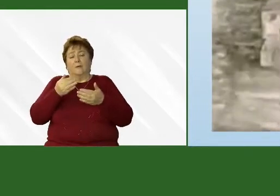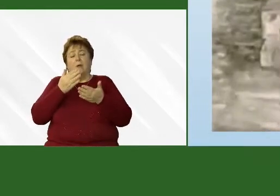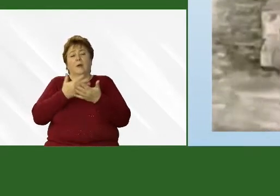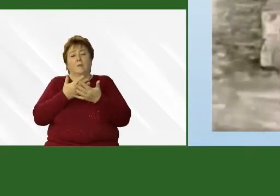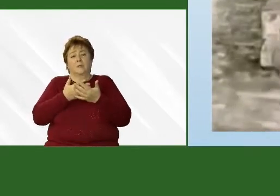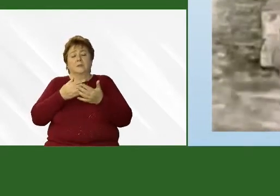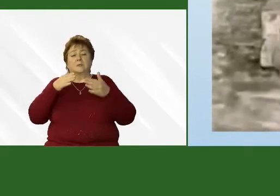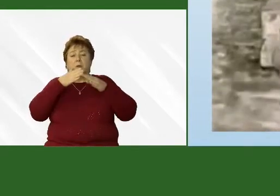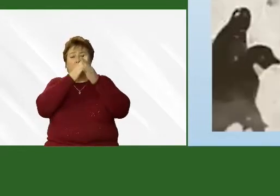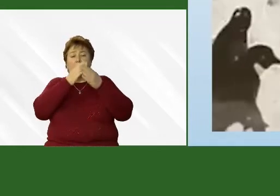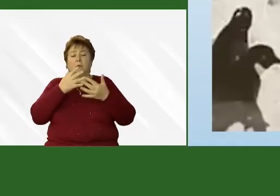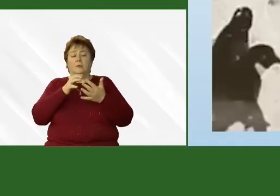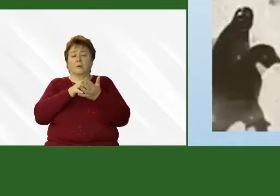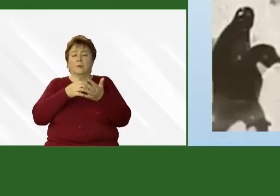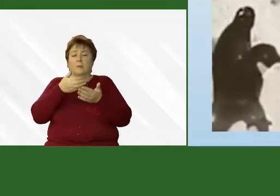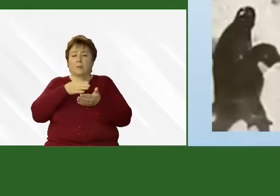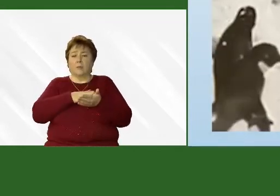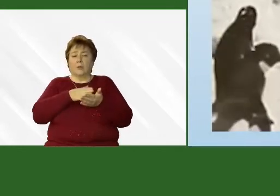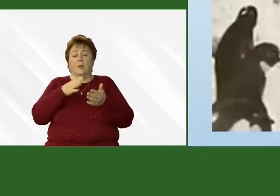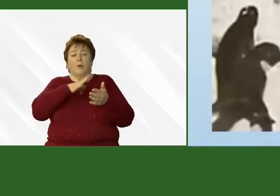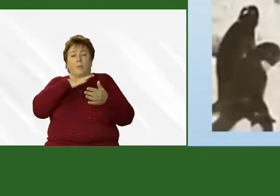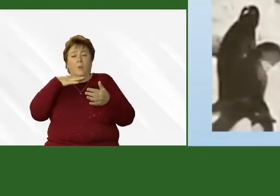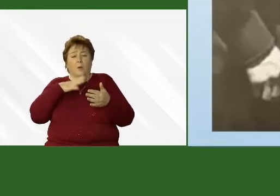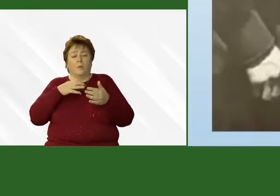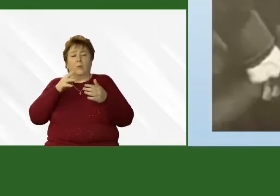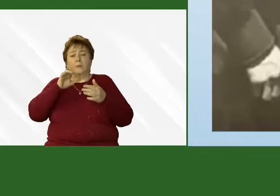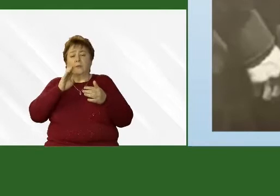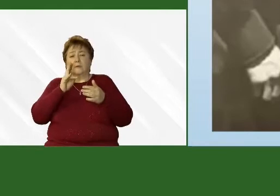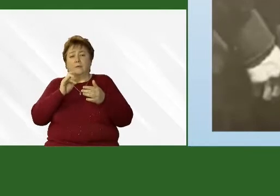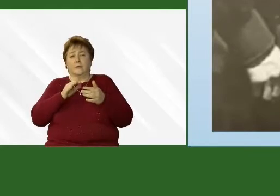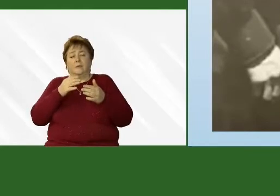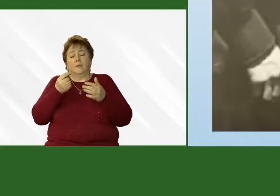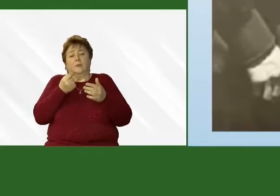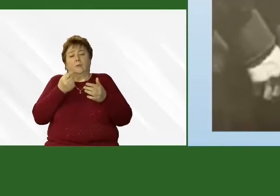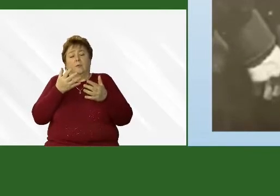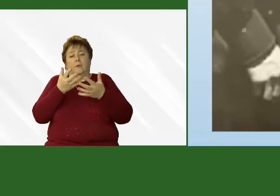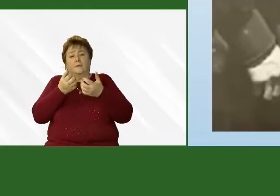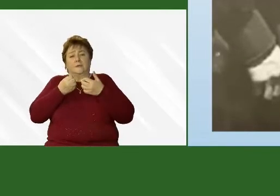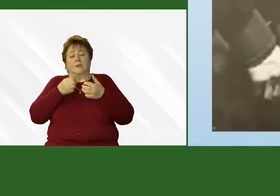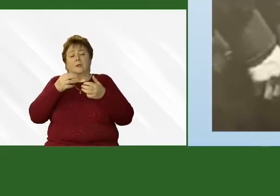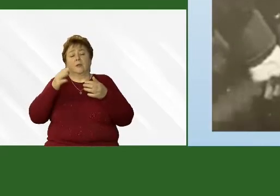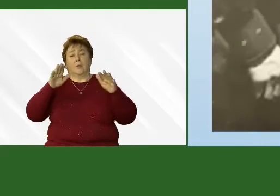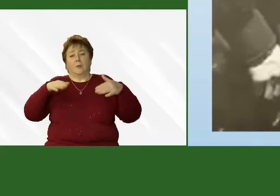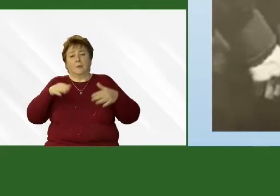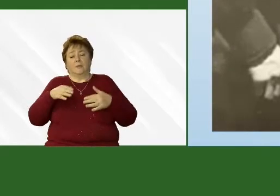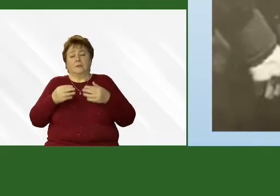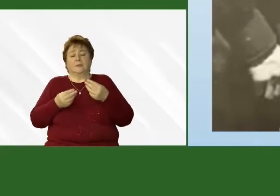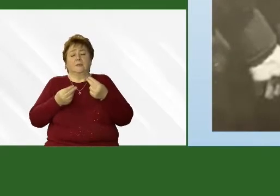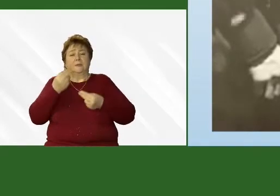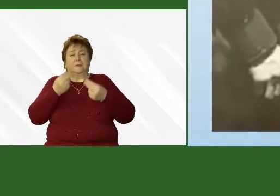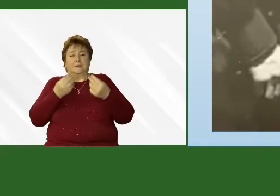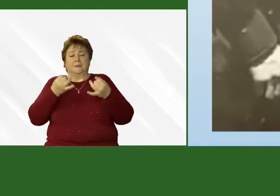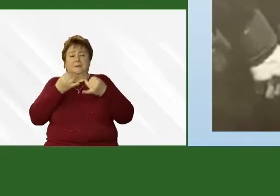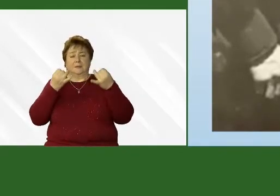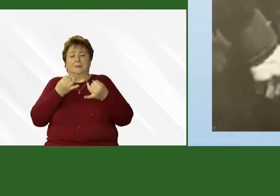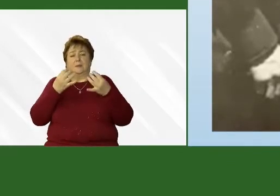образцы горных пород. Пингвинов здесь было множество. Моряки взяли несколько птиц с собой на корабль. Они развлекали